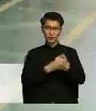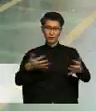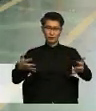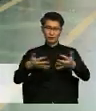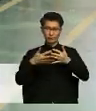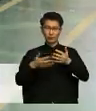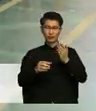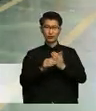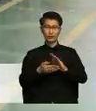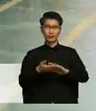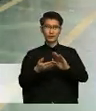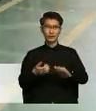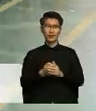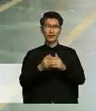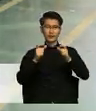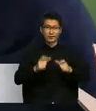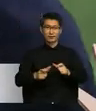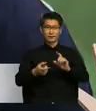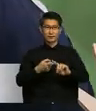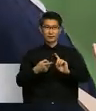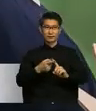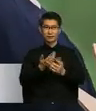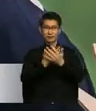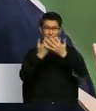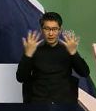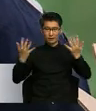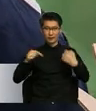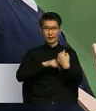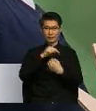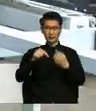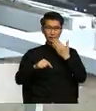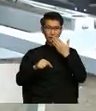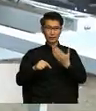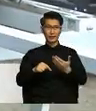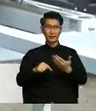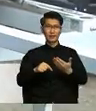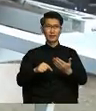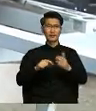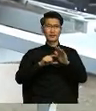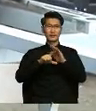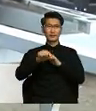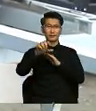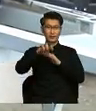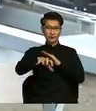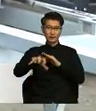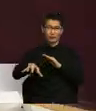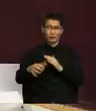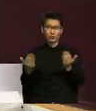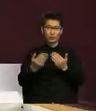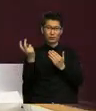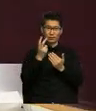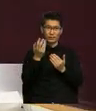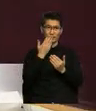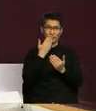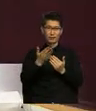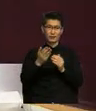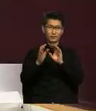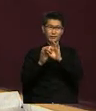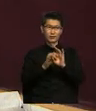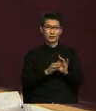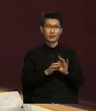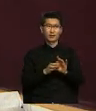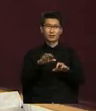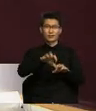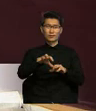중이라고 밝혔습니다. 지역 현안에 밝고 종합행정이 가능한 지방정부가 촘촘한 노동 감독이 가능하다며